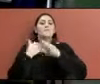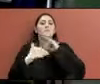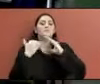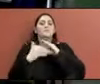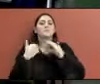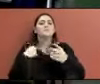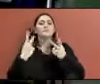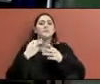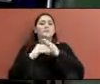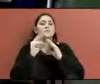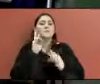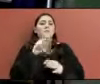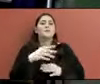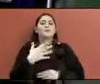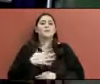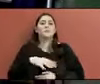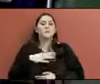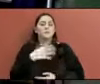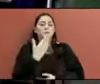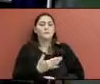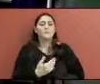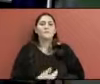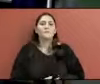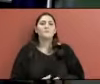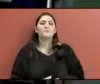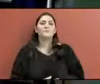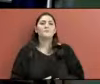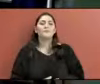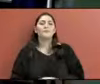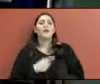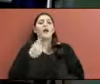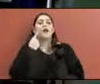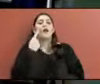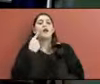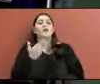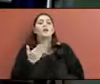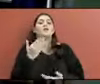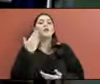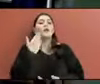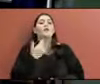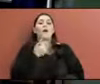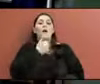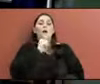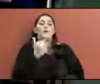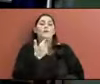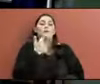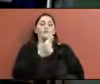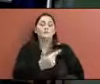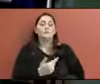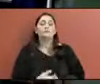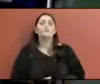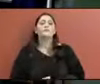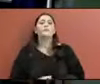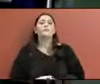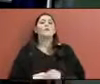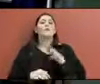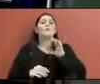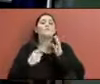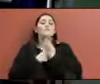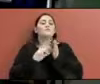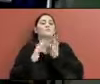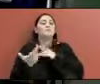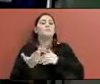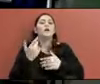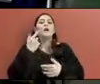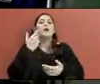Mesajlara dönmek istiyorum. Bilal Eser, hayırlı akşam, hayırlı yayınlar abi demiş. Oğuz Köse, iyi akşamlar,